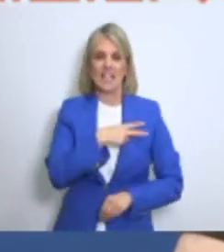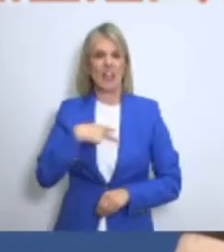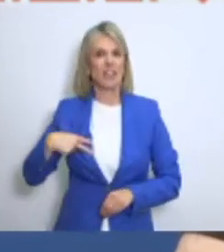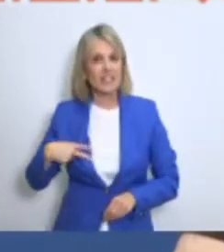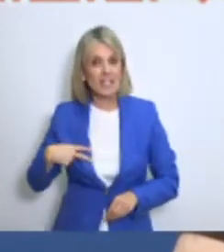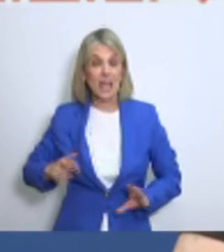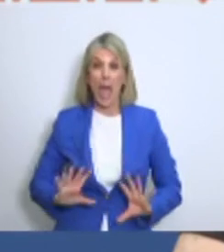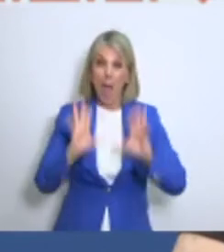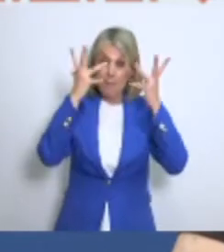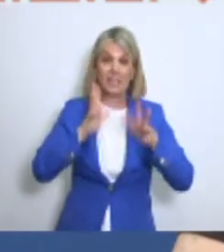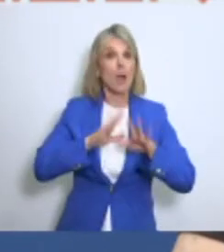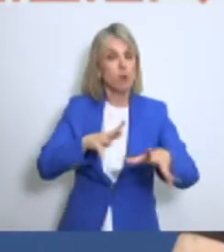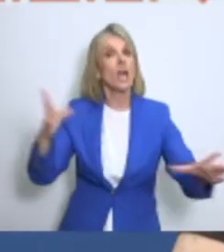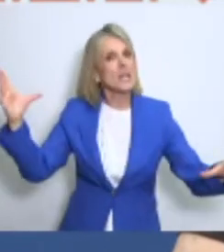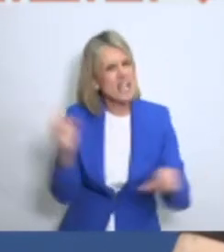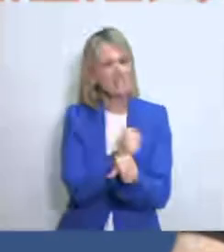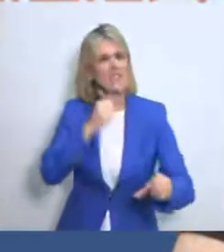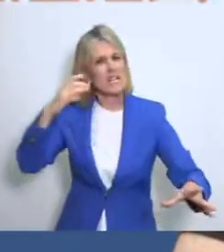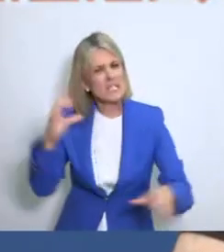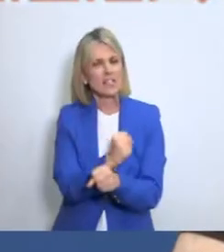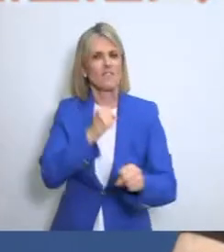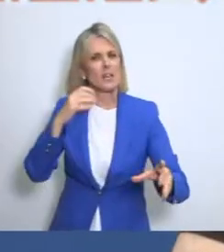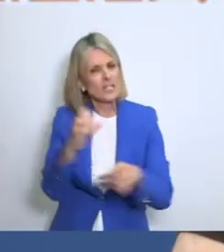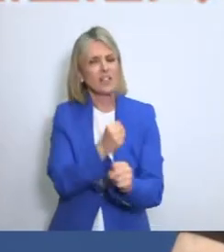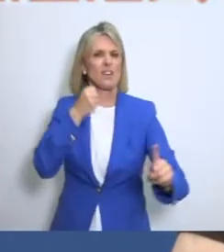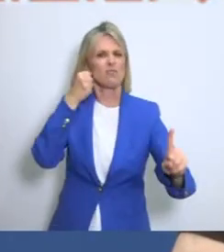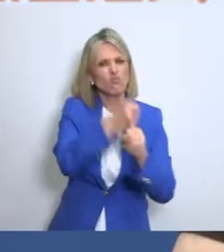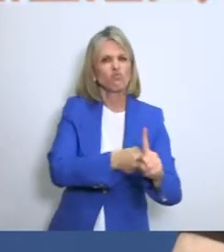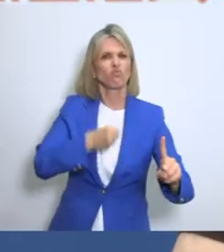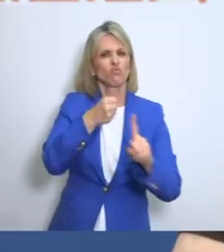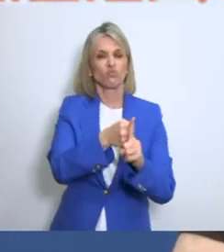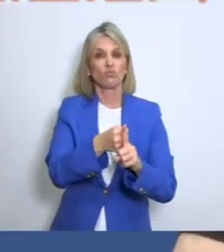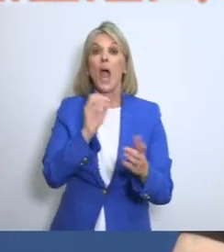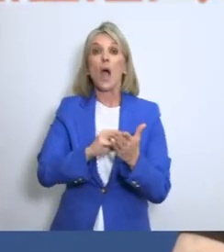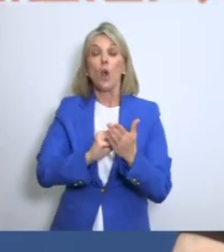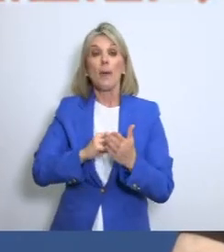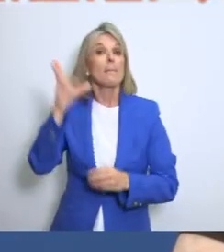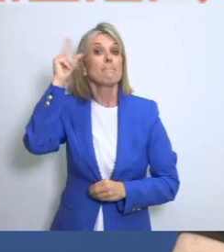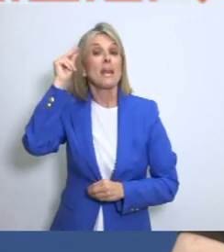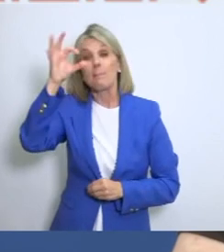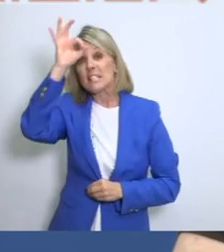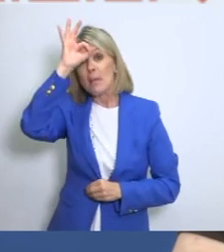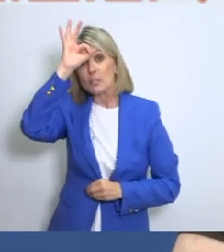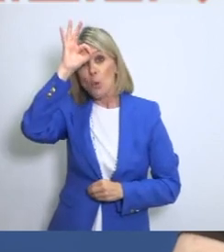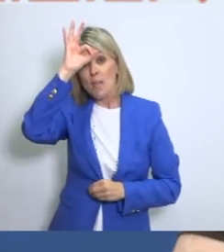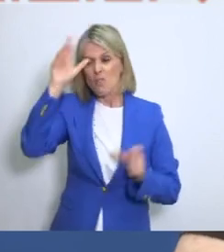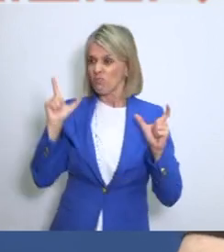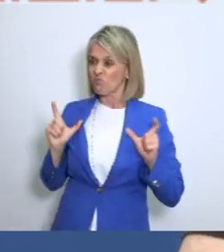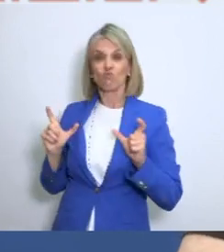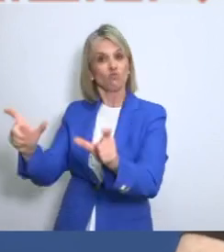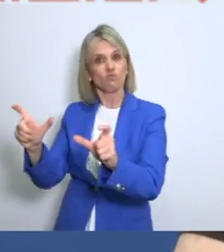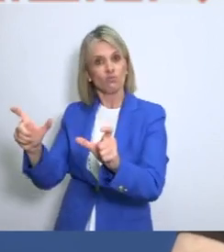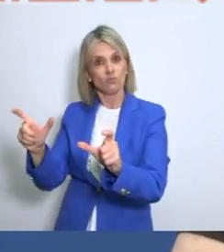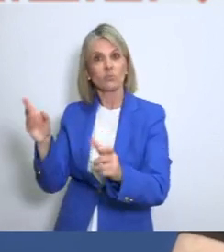όλων των χουντοαπαγορεύσεων, την αντιμετώπιση της πανεπιστημιακής αστυνομίας και προφανώς τη